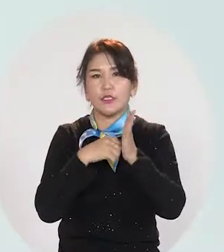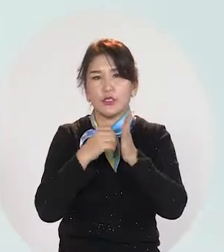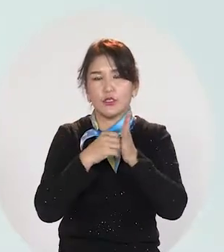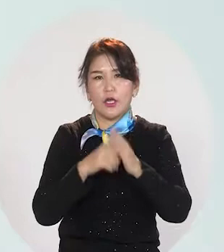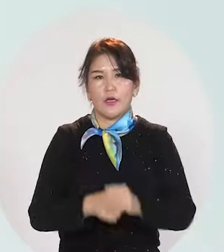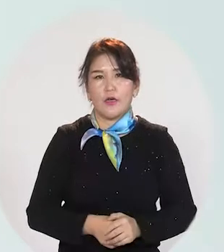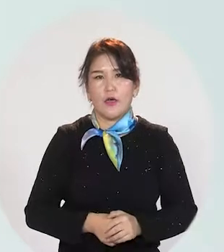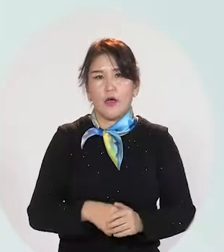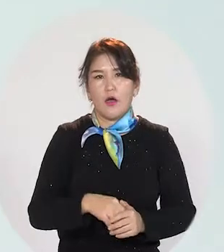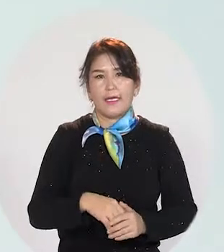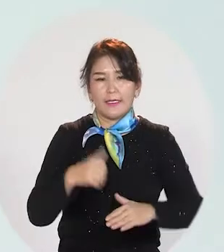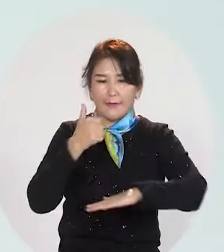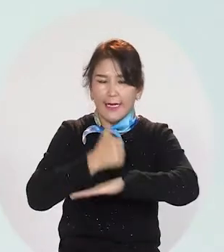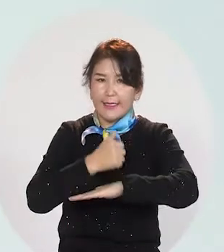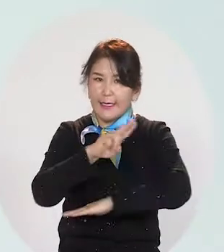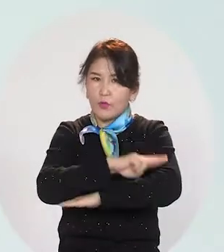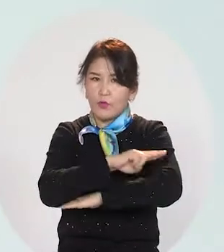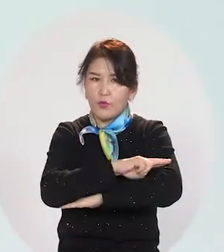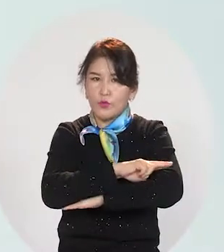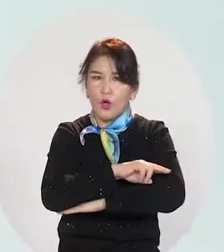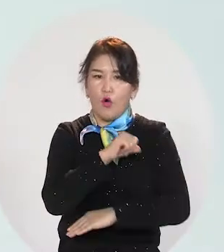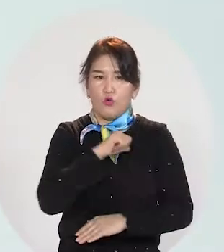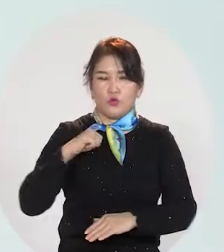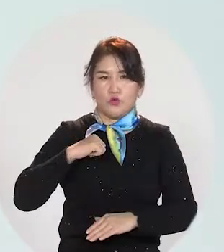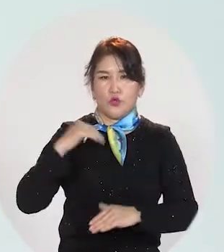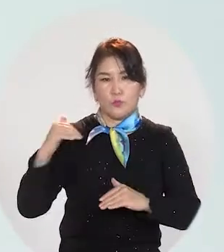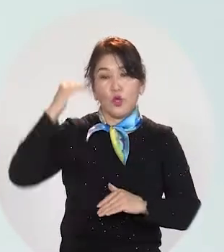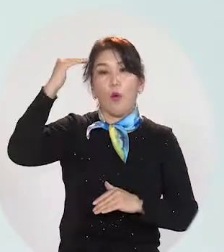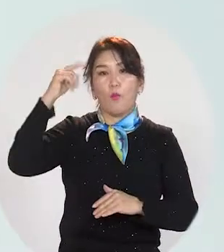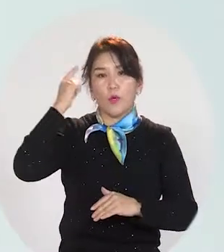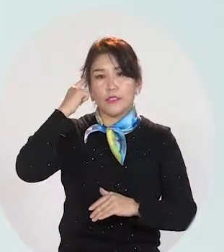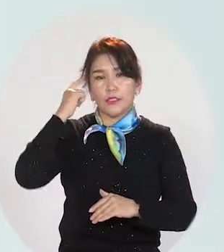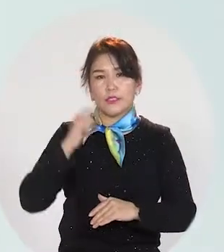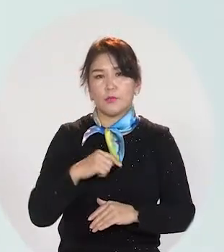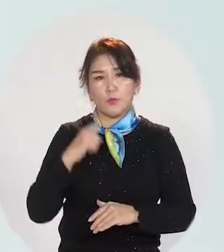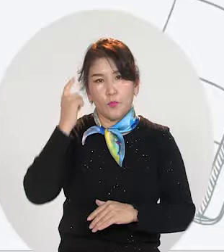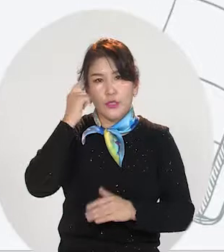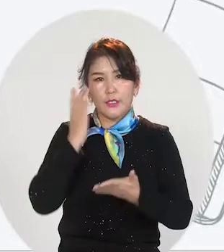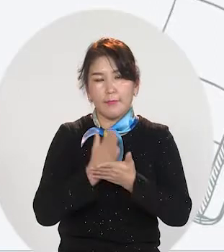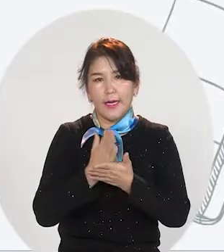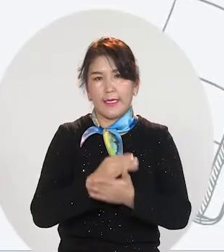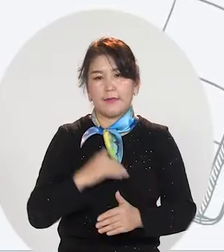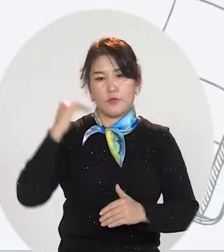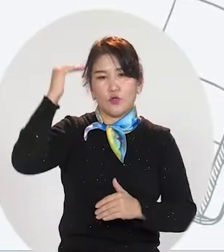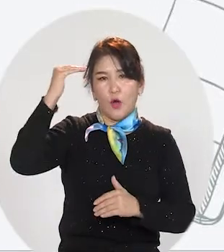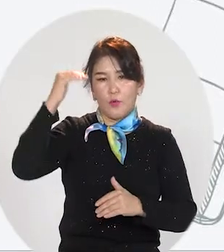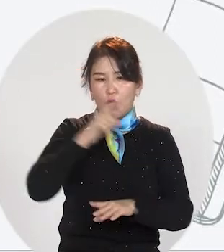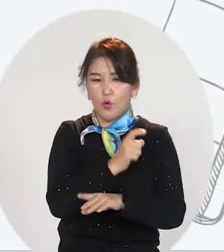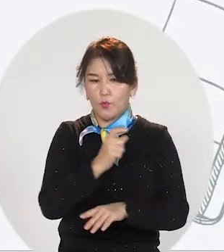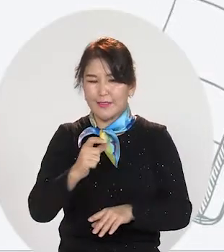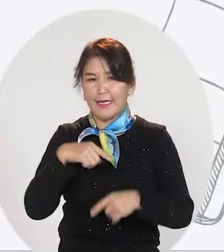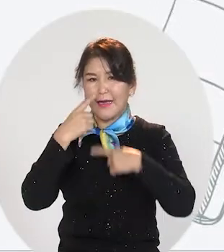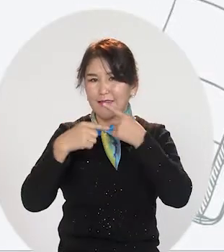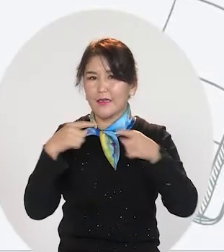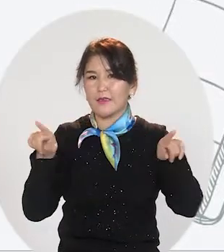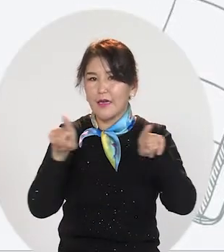төсөөлцөв, том хүн болсон гэж бодож байдаг. Тийм учраас хүүхдтэйг яг л том хүнтэй харьцаж байгаа юм шиг харилцаж ярилцаж ойлголцох хэрэгтэй. Бодол санааг